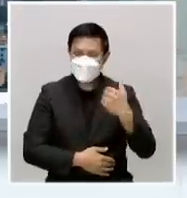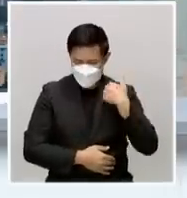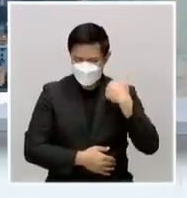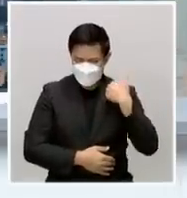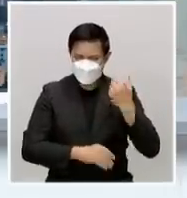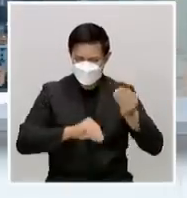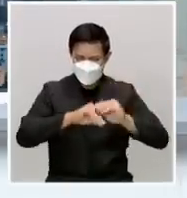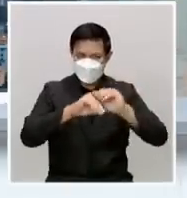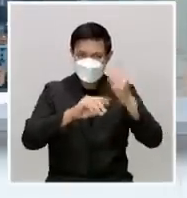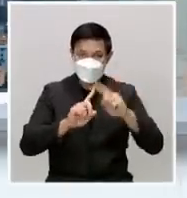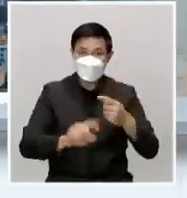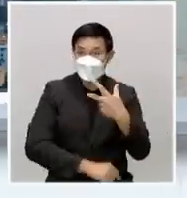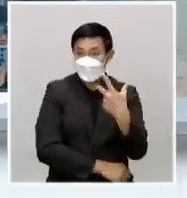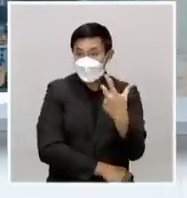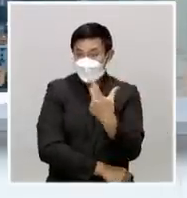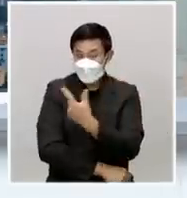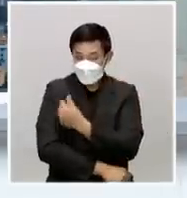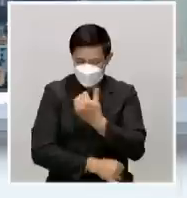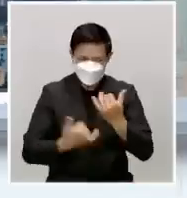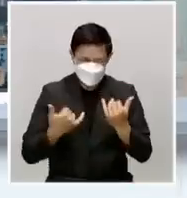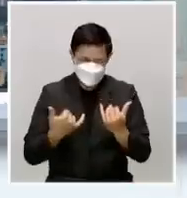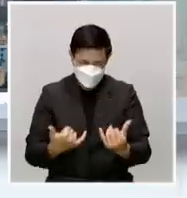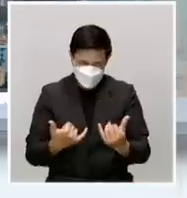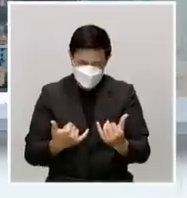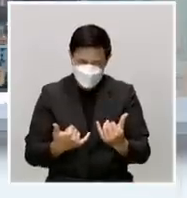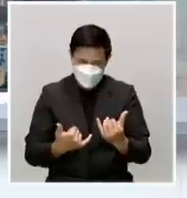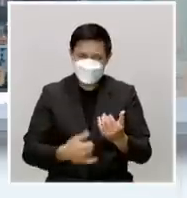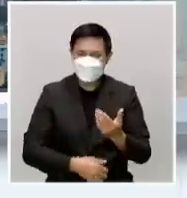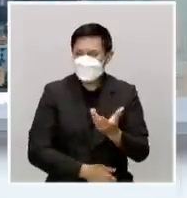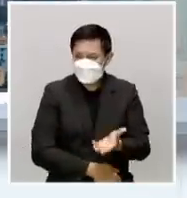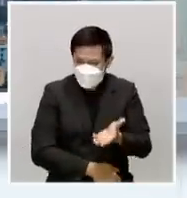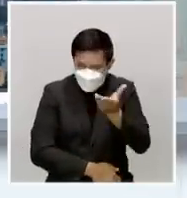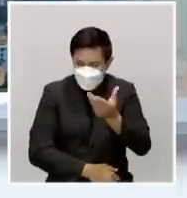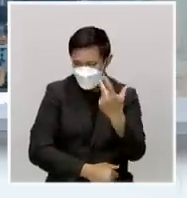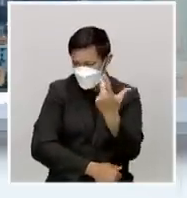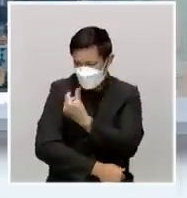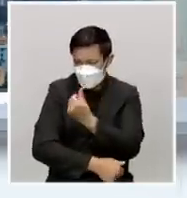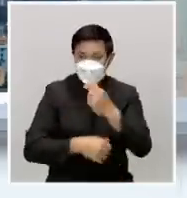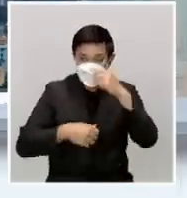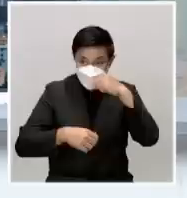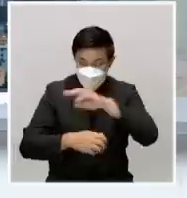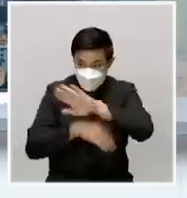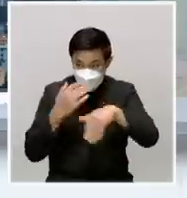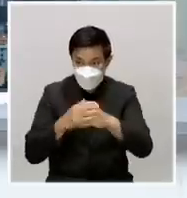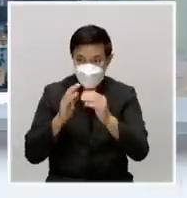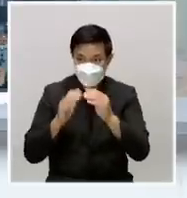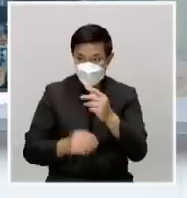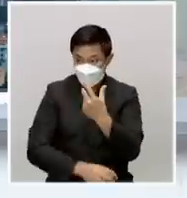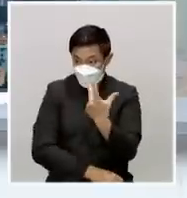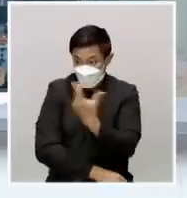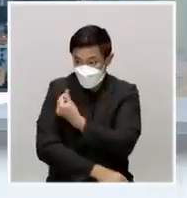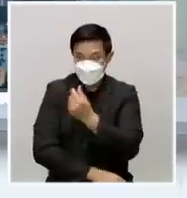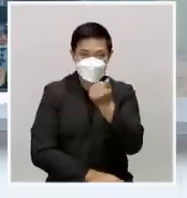กันการเดินหน้าฉีดวัคซีนก็ทำได้เพิ่มมากขึ้นเช่นเดียวกันนะครับตอนนี้ไทยเราก็ฉีดวัคซีนไปแล้วกว่า16ล้าน6แสนเข็ม